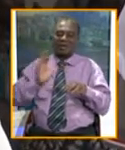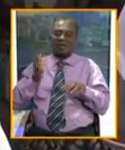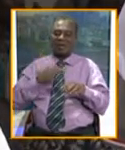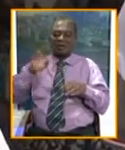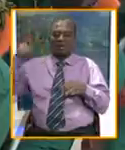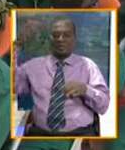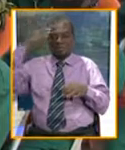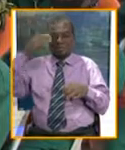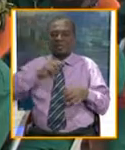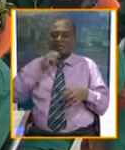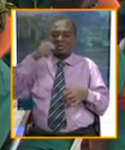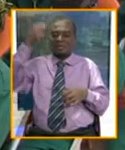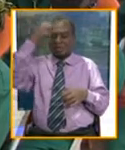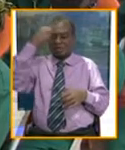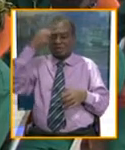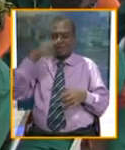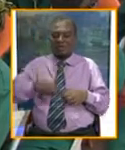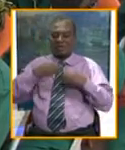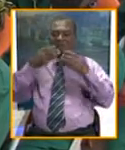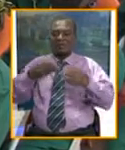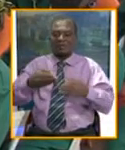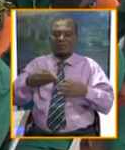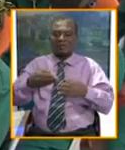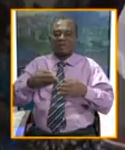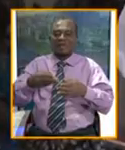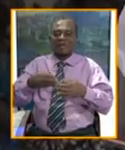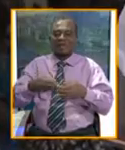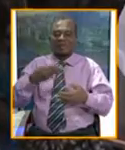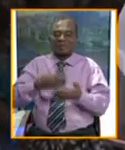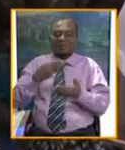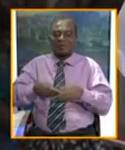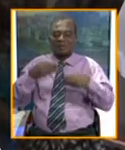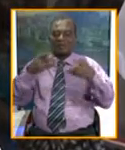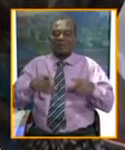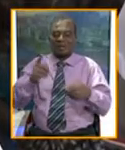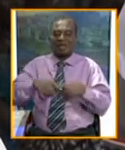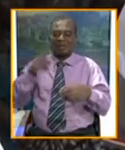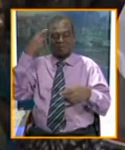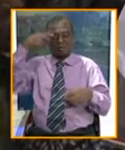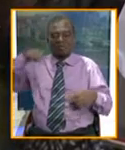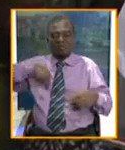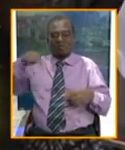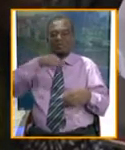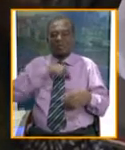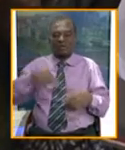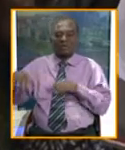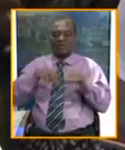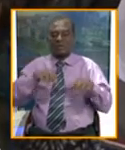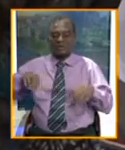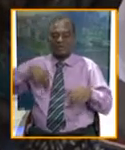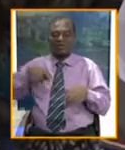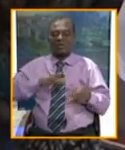ministre tutelle du remboursement des montants mis à notre disposition. Faites-nous